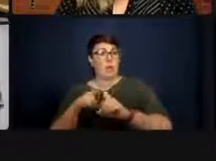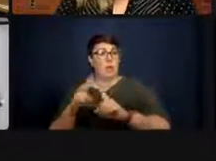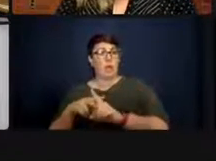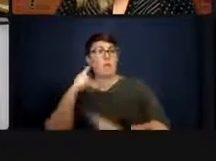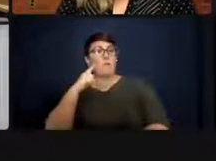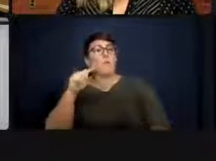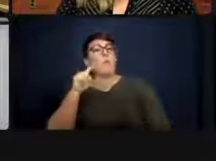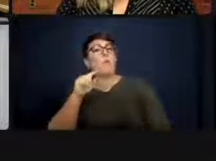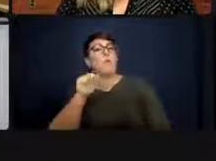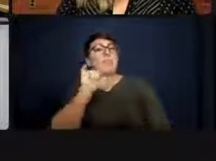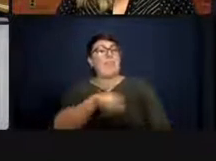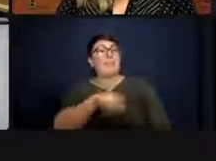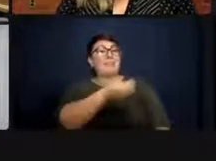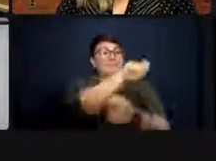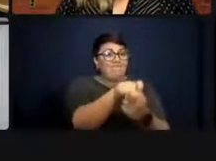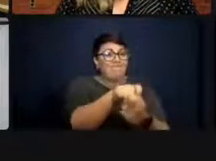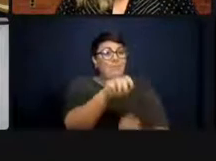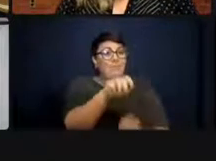الذين